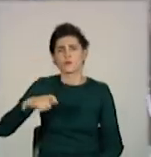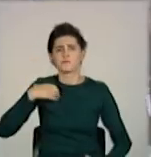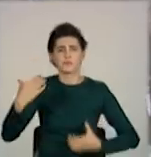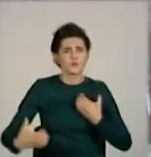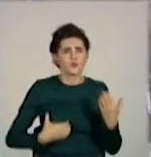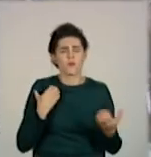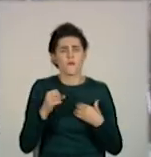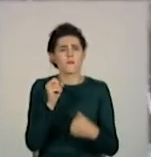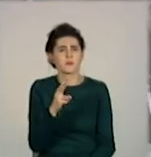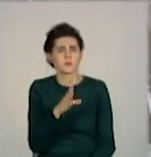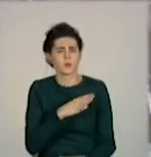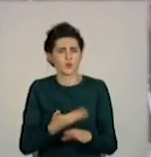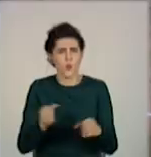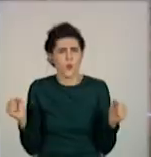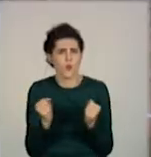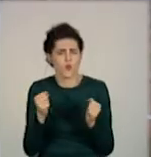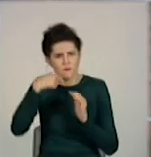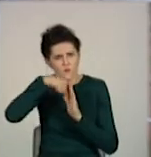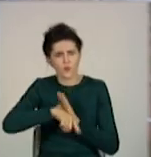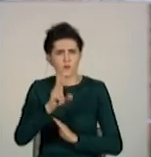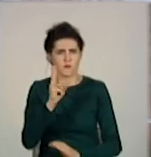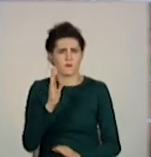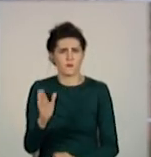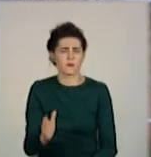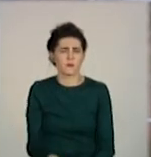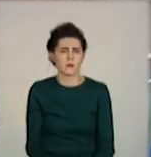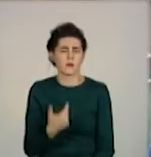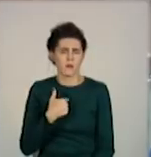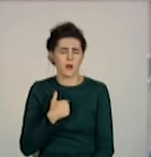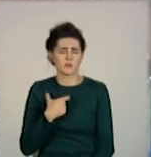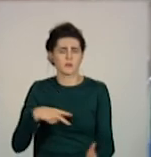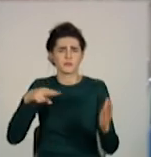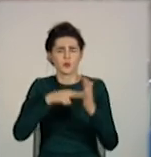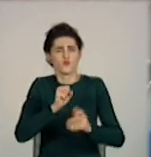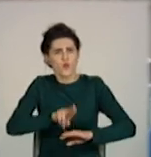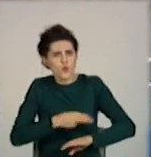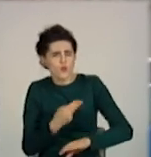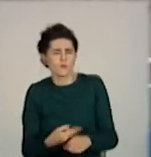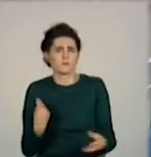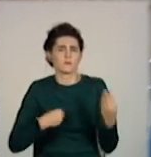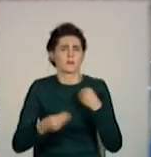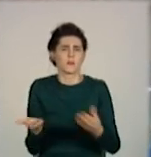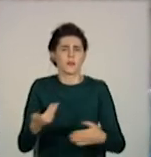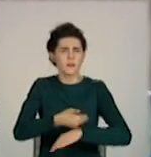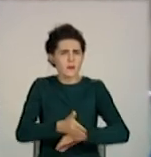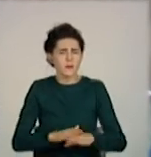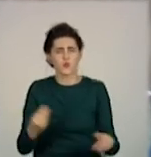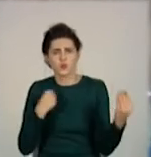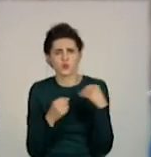у помешканні вже зимно. Холодно, ми камін включили. В носках, в тапках ходимо